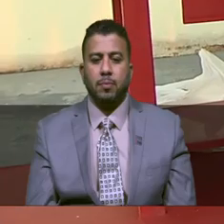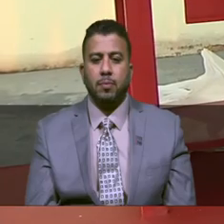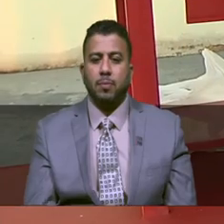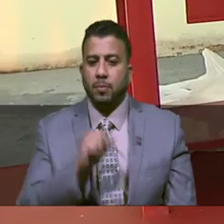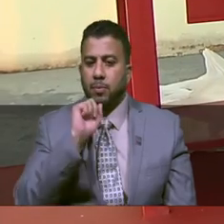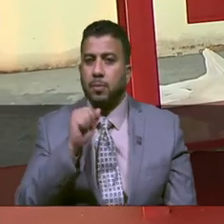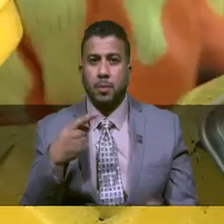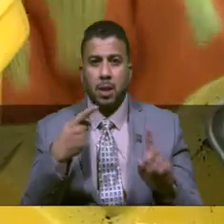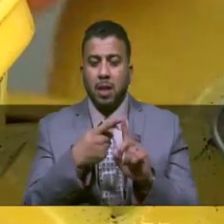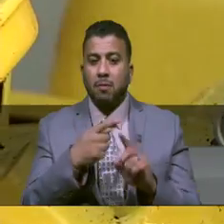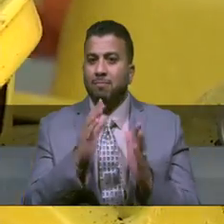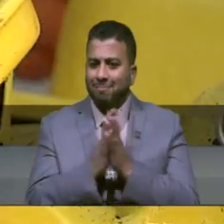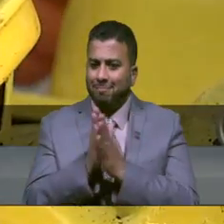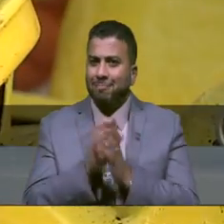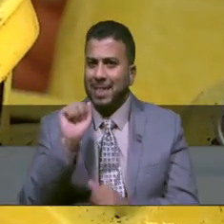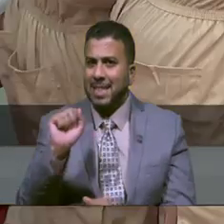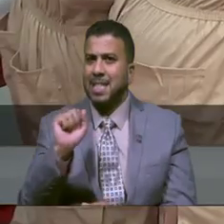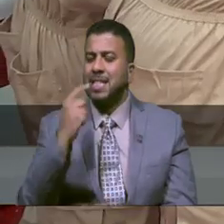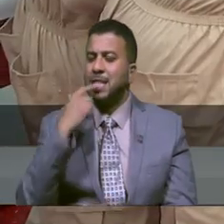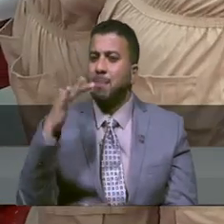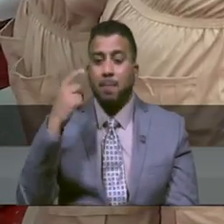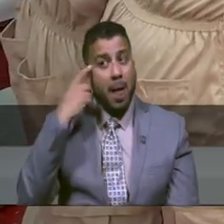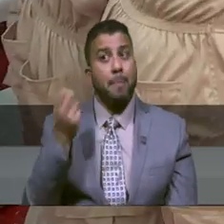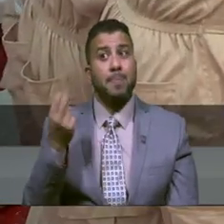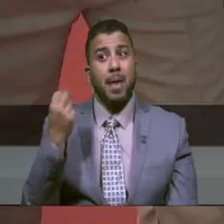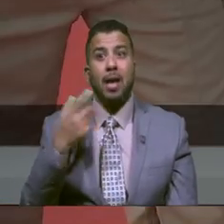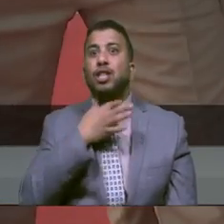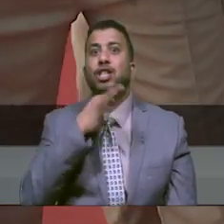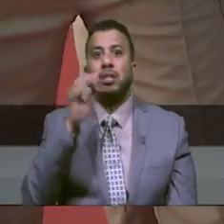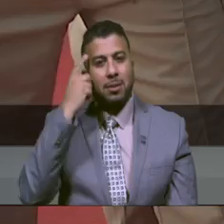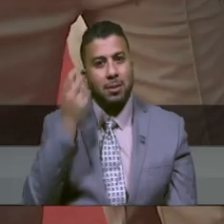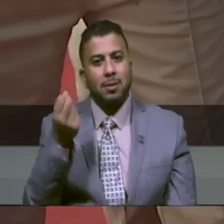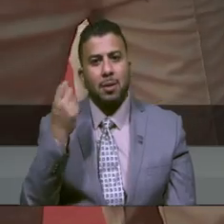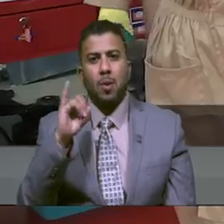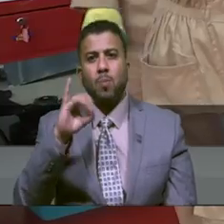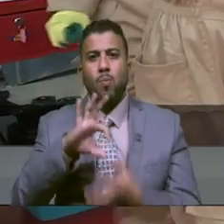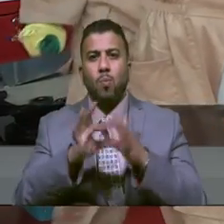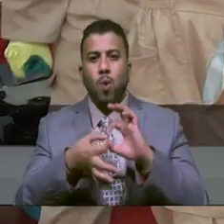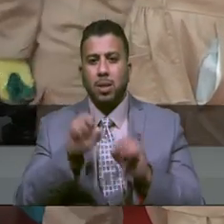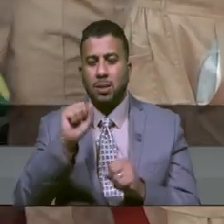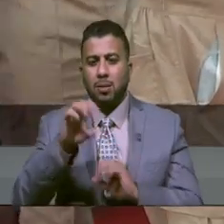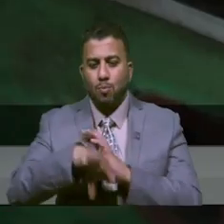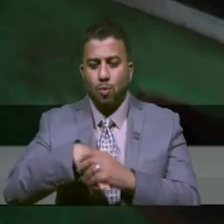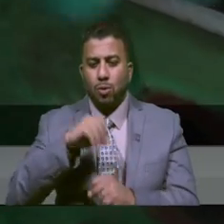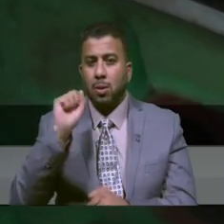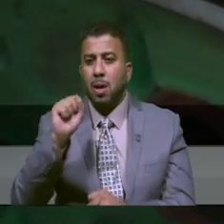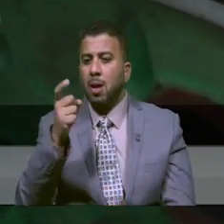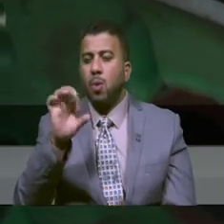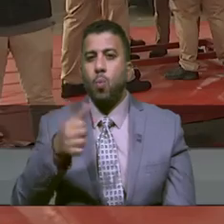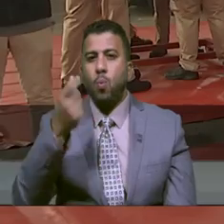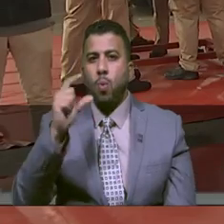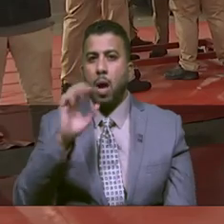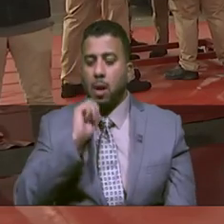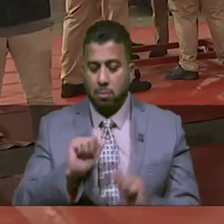بهدف تحفيز الشباب على الإبداع والابتكار، نظمت مؤسسة الشارقة لدعم المشاريع الريادية رواد